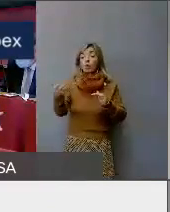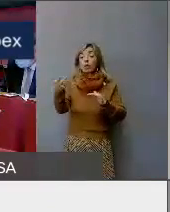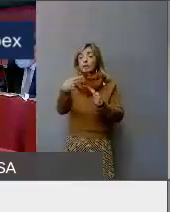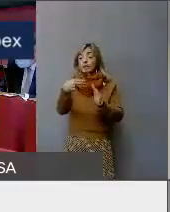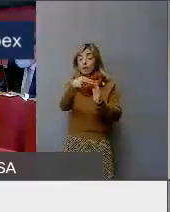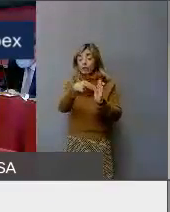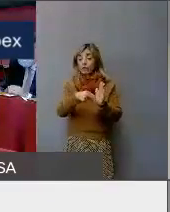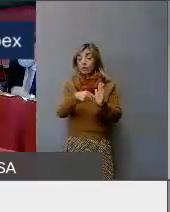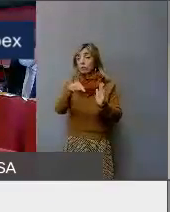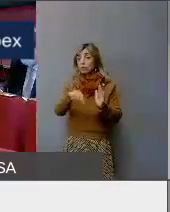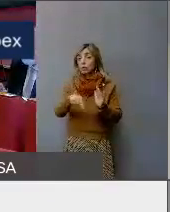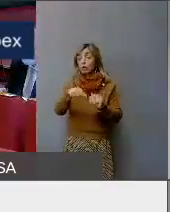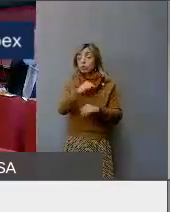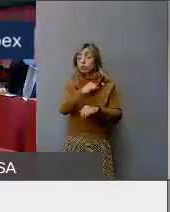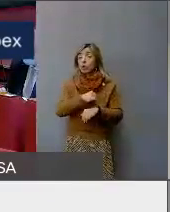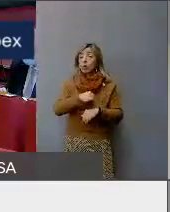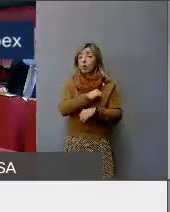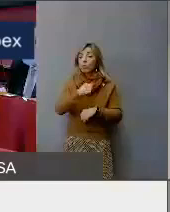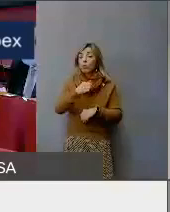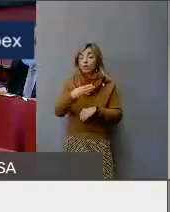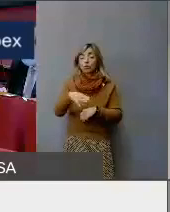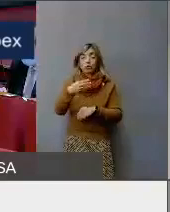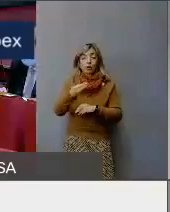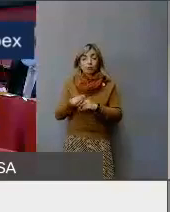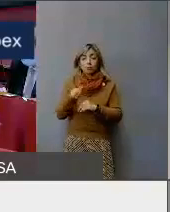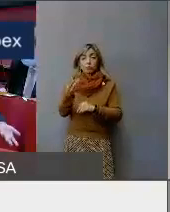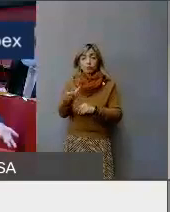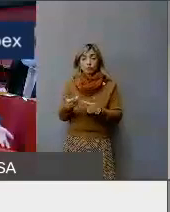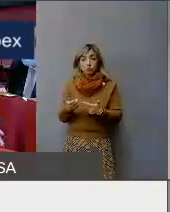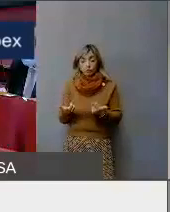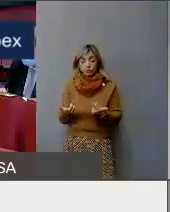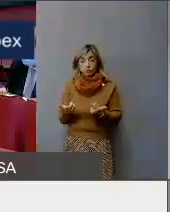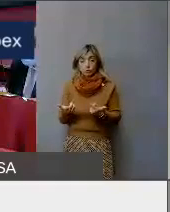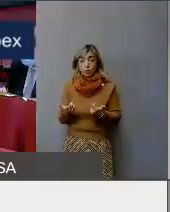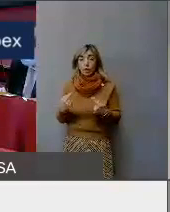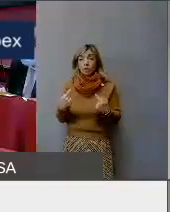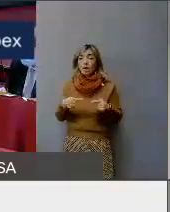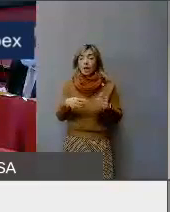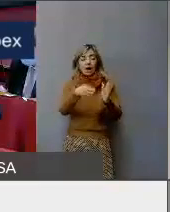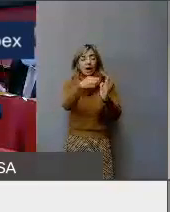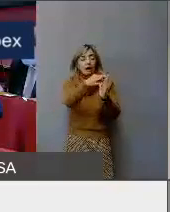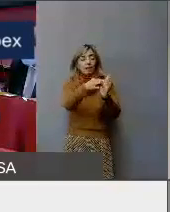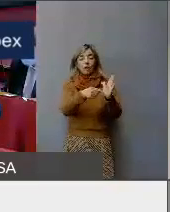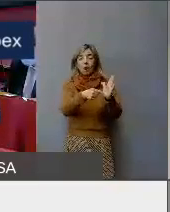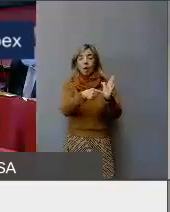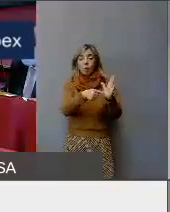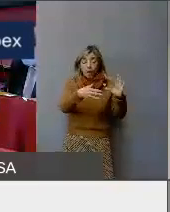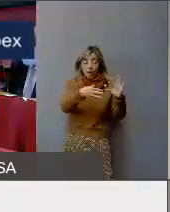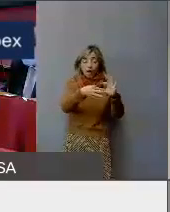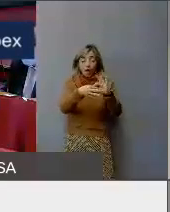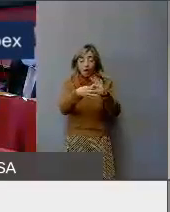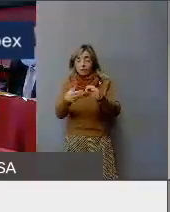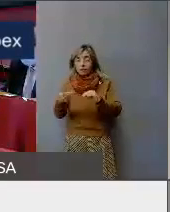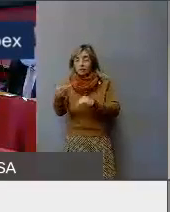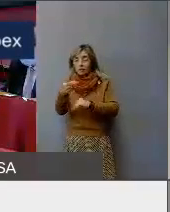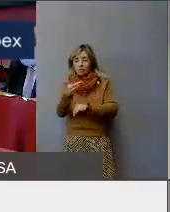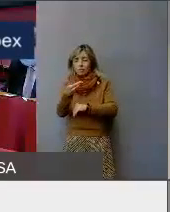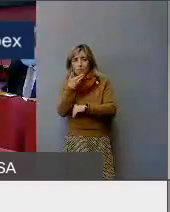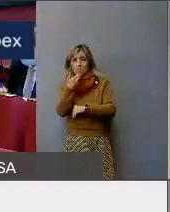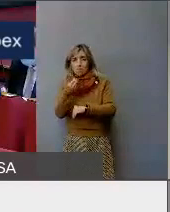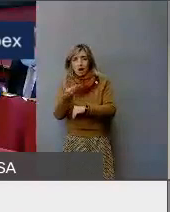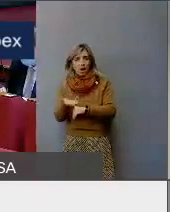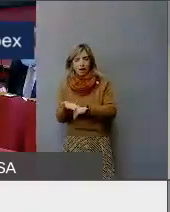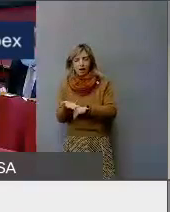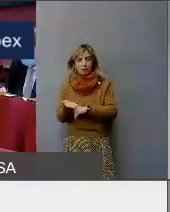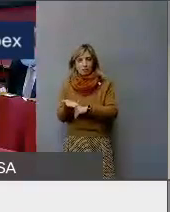e non credo tecnicamente non funziona che un regolamento regola una cosa che non c'è ma tecnicamente non può nemmeno regolamento regolare una cosa che non